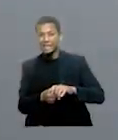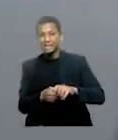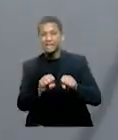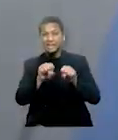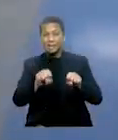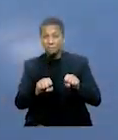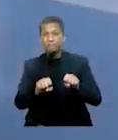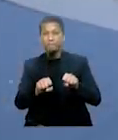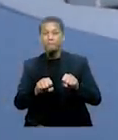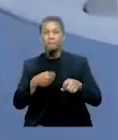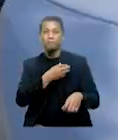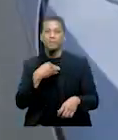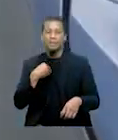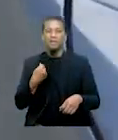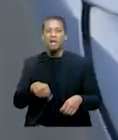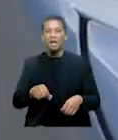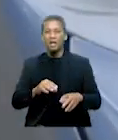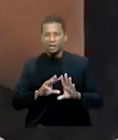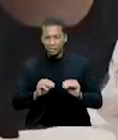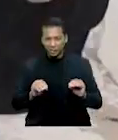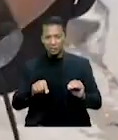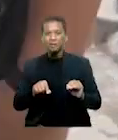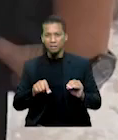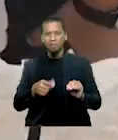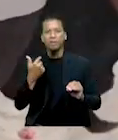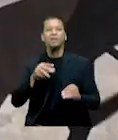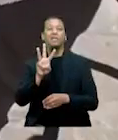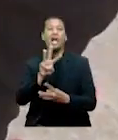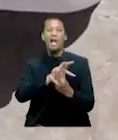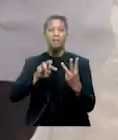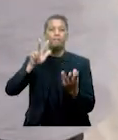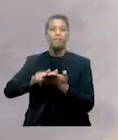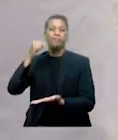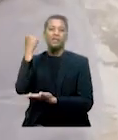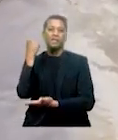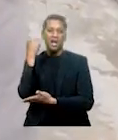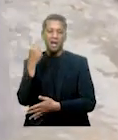sistem proteksi di Kementerian Tenaga Kerja, KPK telah menetapkan 3 orang tersangka.